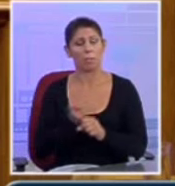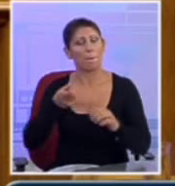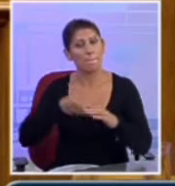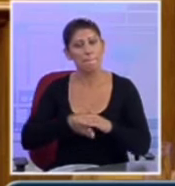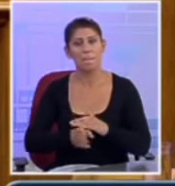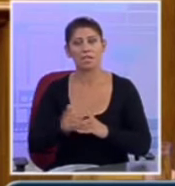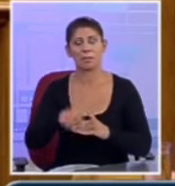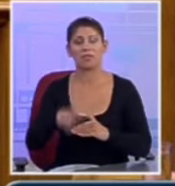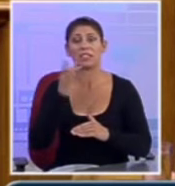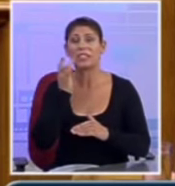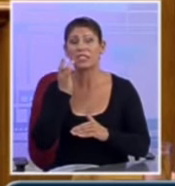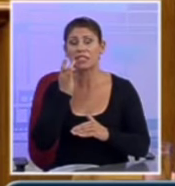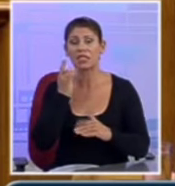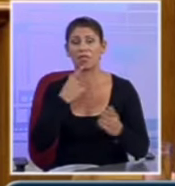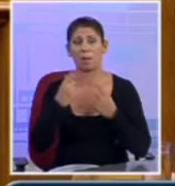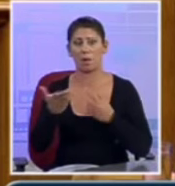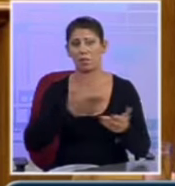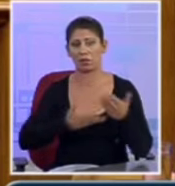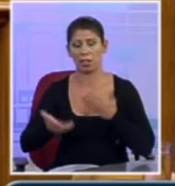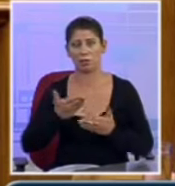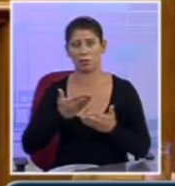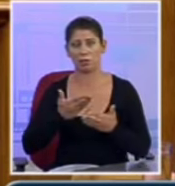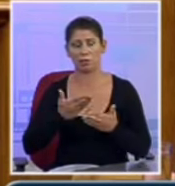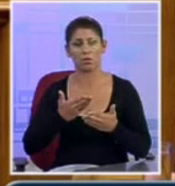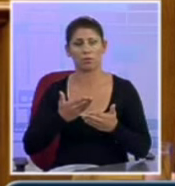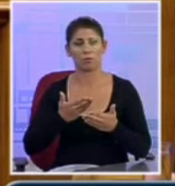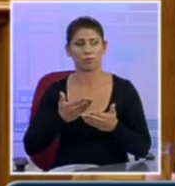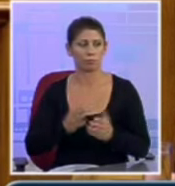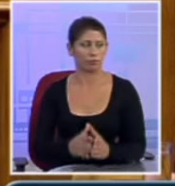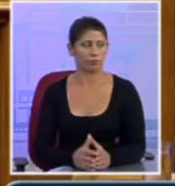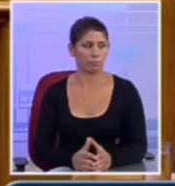από αυτές τις σκληρές διαπραγματεύσεις τις οποίες